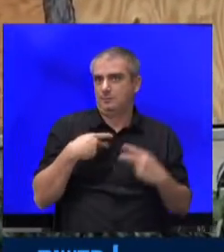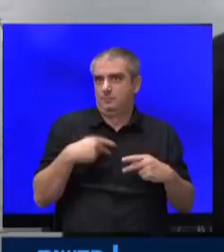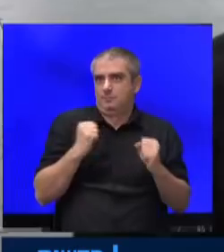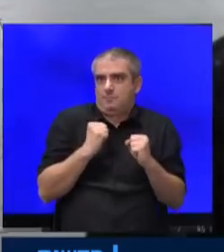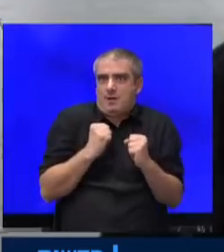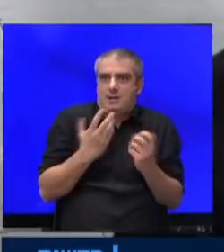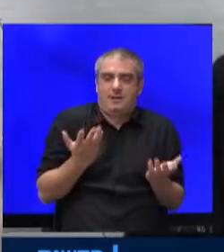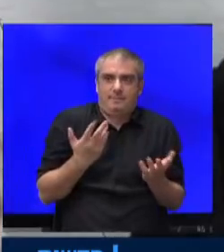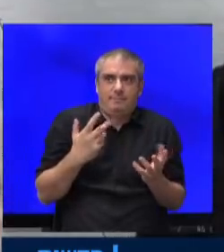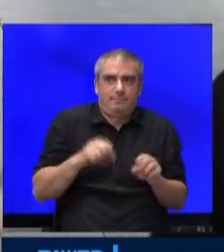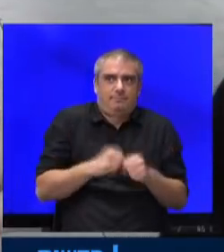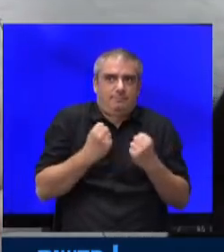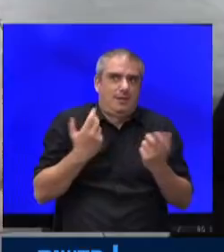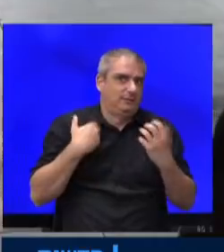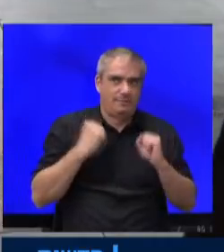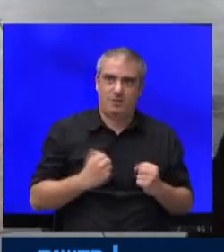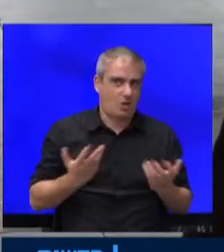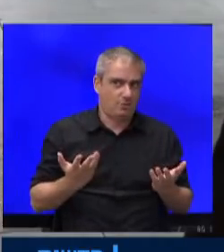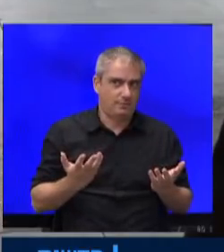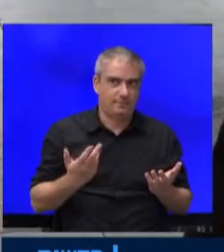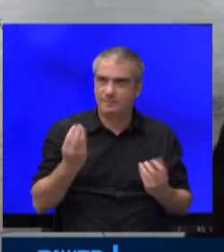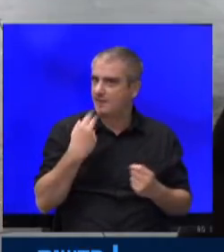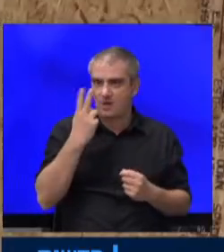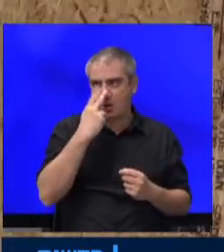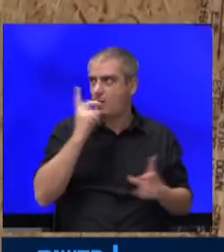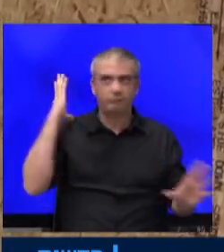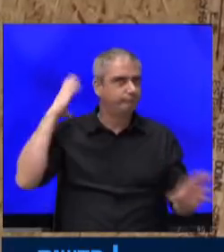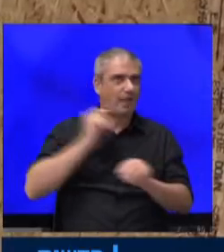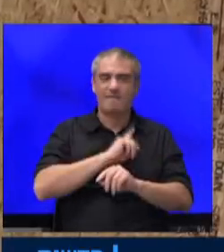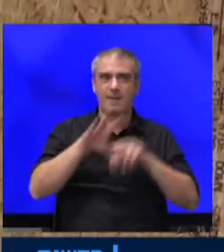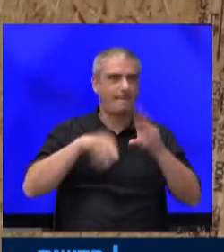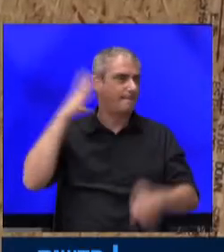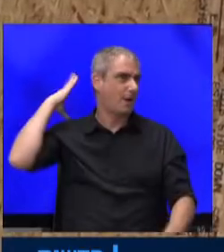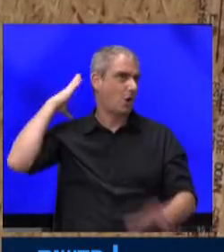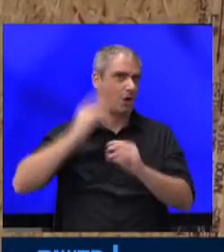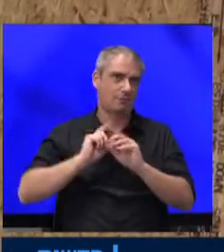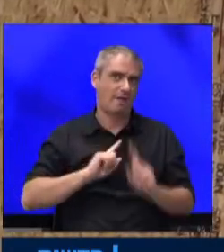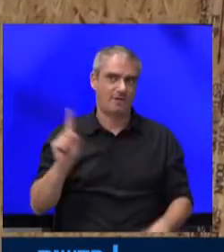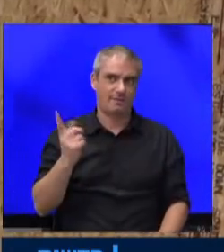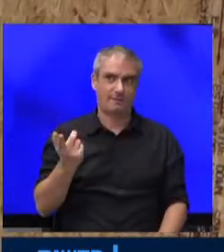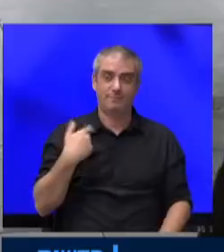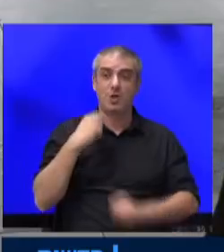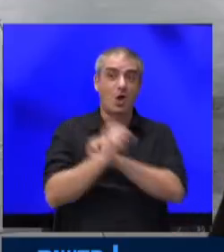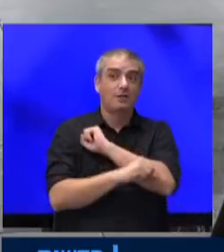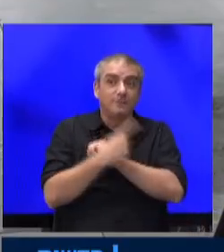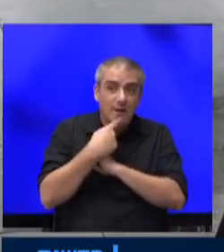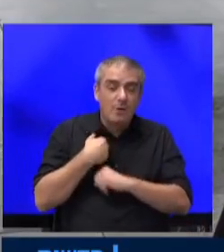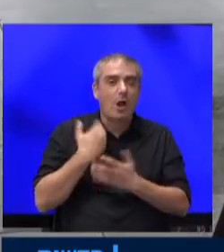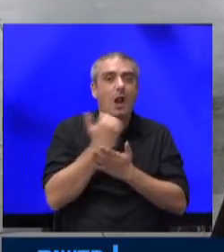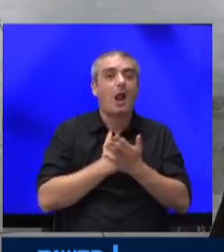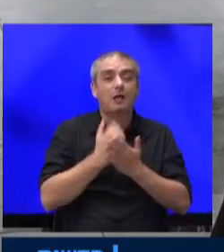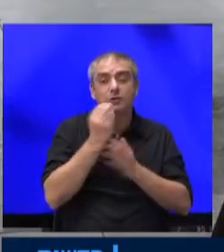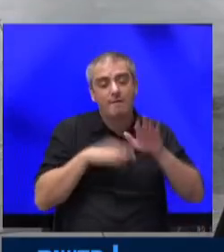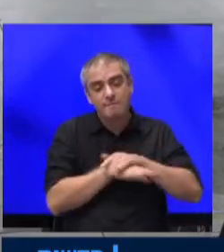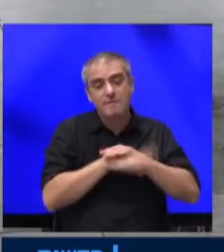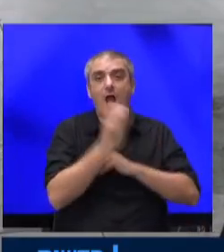unsettling. It's something we've never seen before with any other election. Our university told us to stockpile food for a